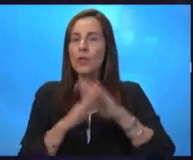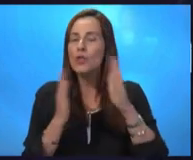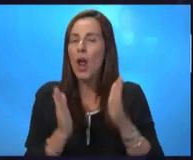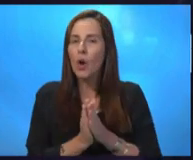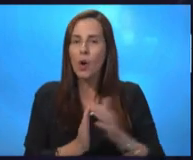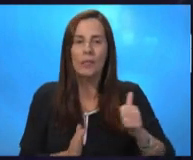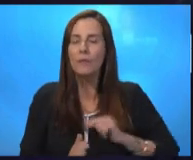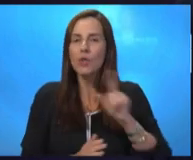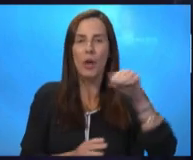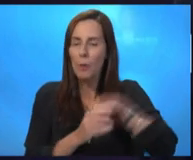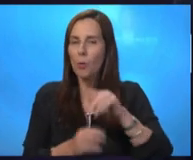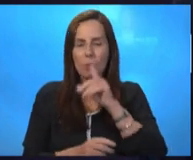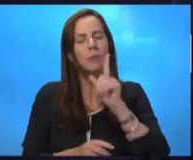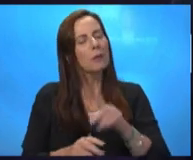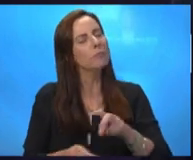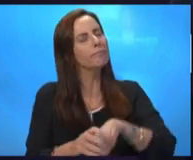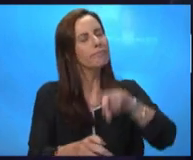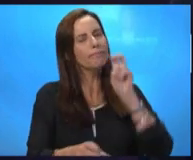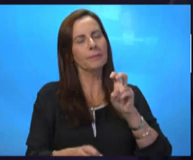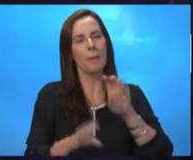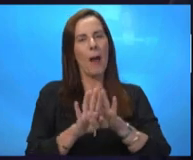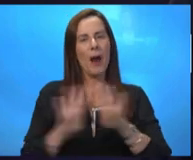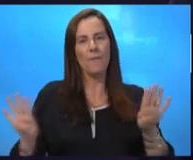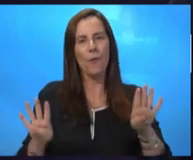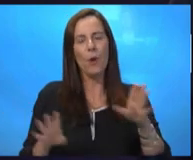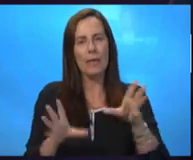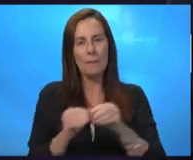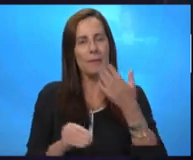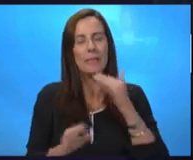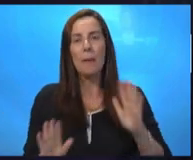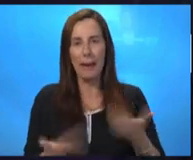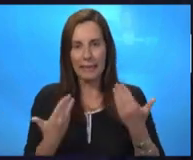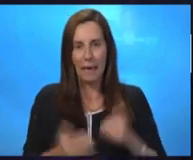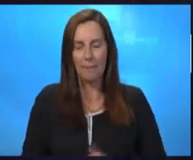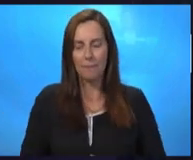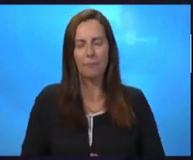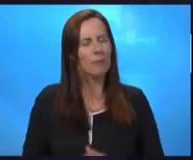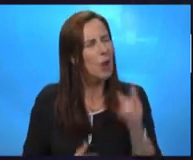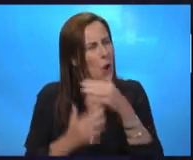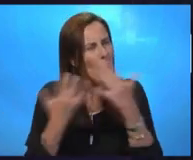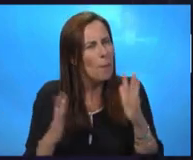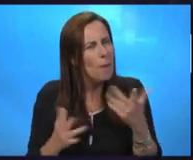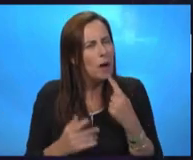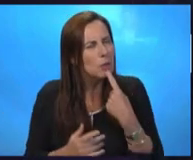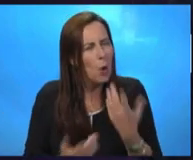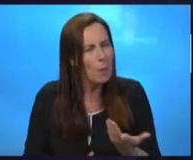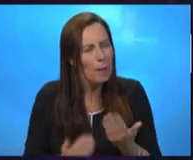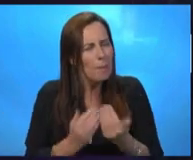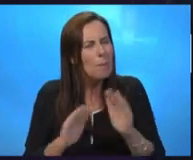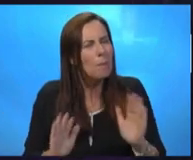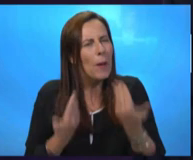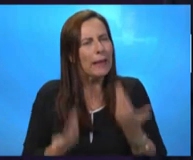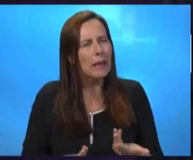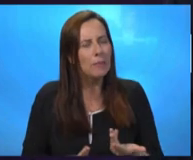שאינם סורים לסגת מהגבול של המדינה עם ישראל בהקדם האפשרי. עכשיו, לא ברור מה פירוש הביטוי בהקדם האפשרי